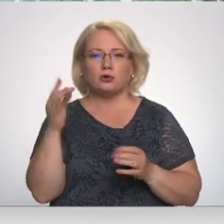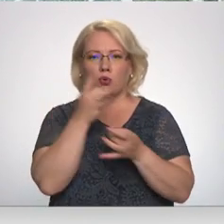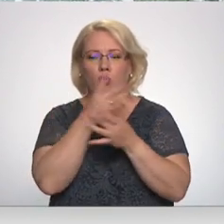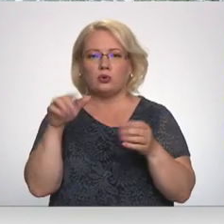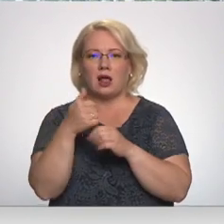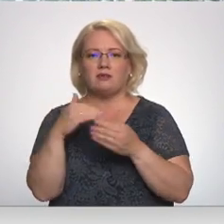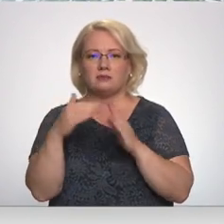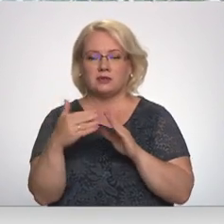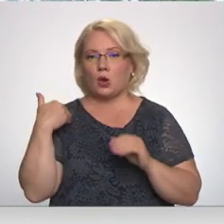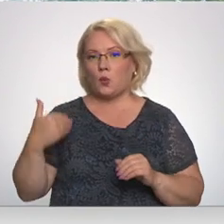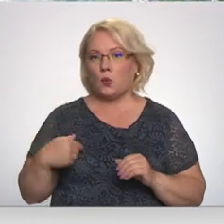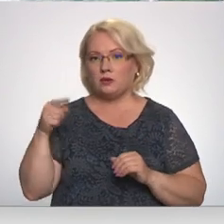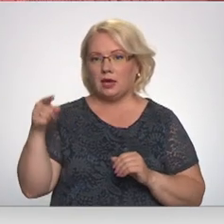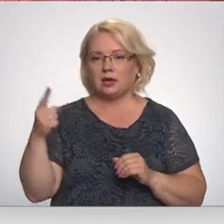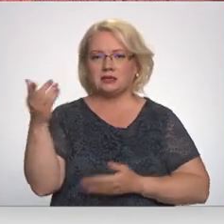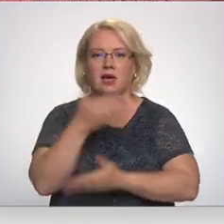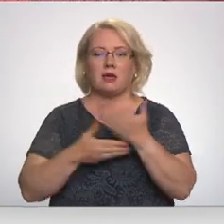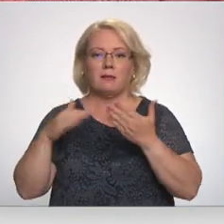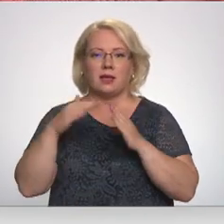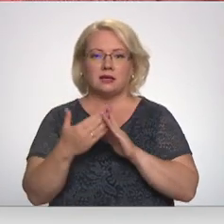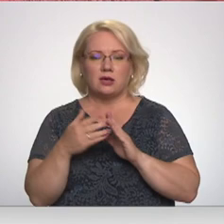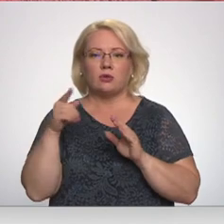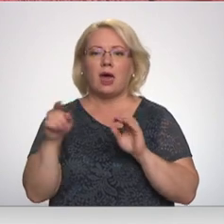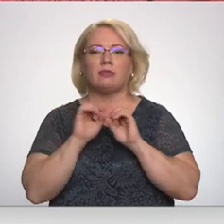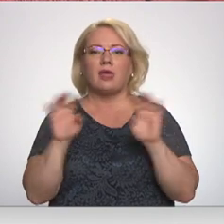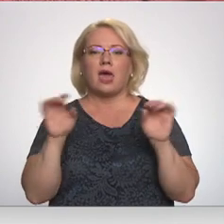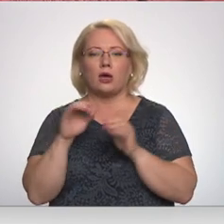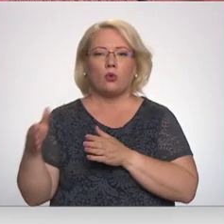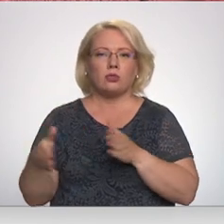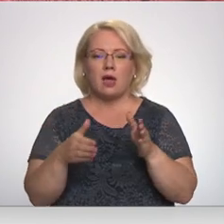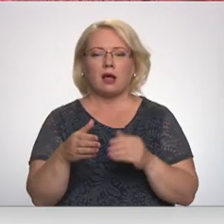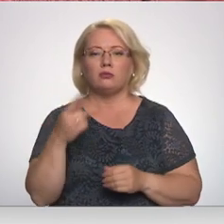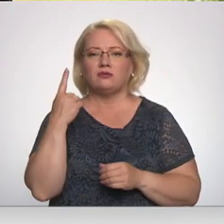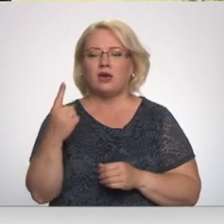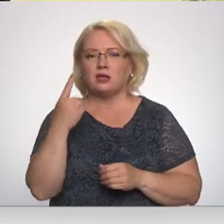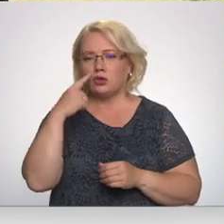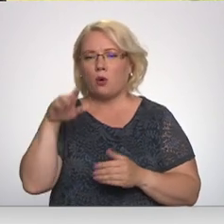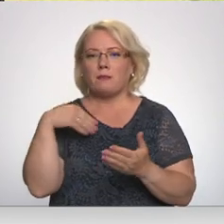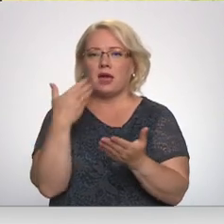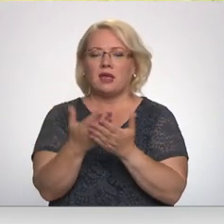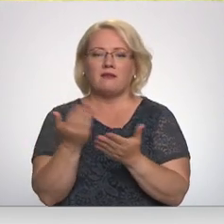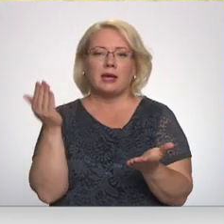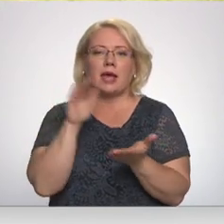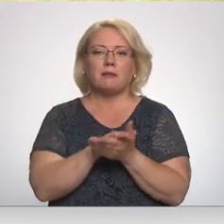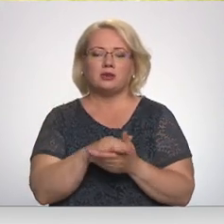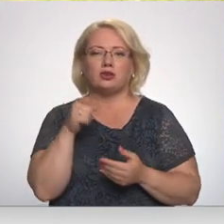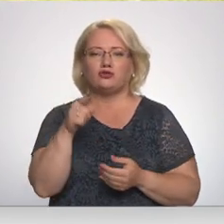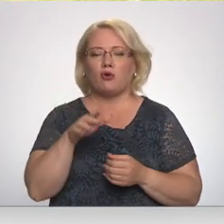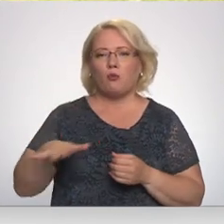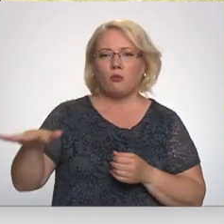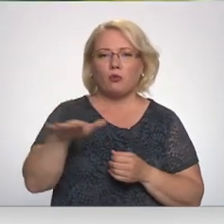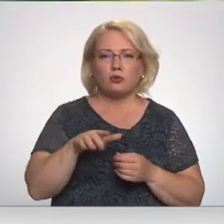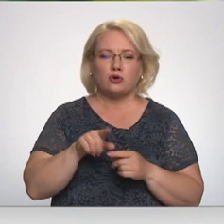viena no sadarbības pilsētām. Teiku tā, ka būs viens no piedāvājumiem iepazīt šo pusi, līdz tam laikam jau mutvārdu